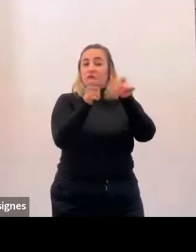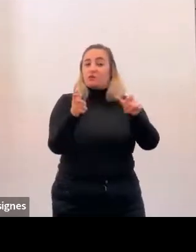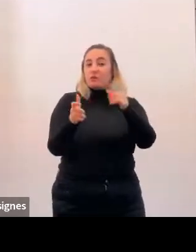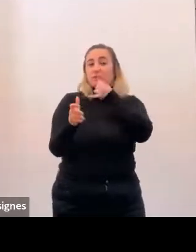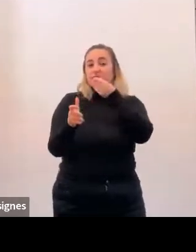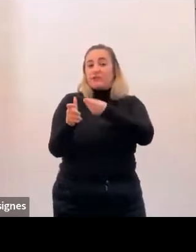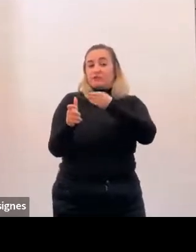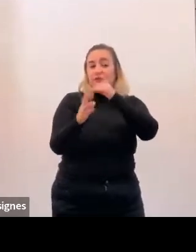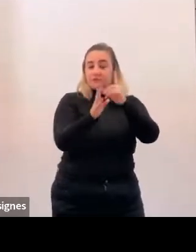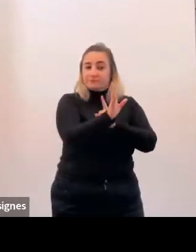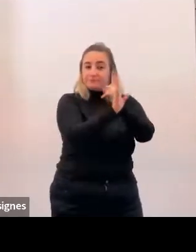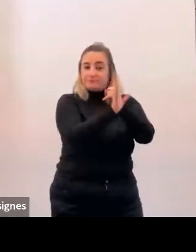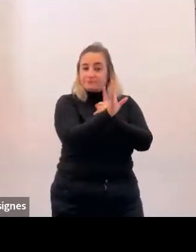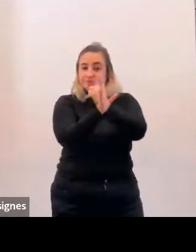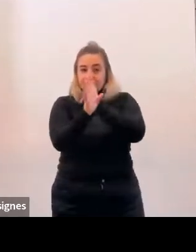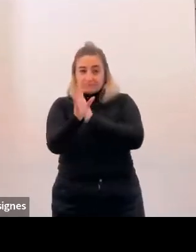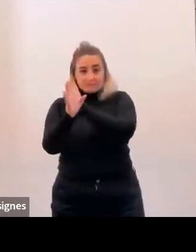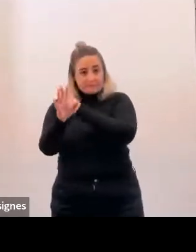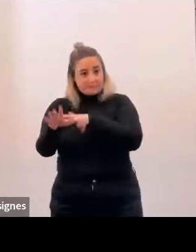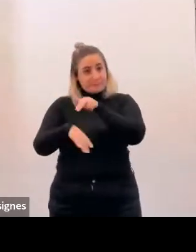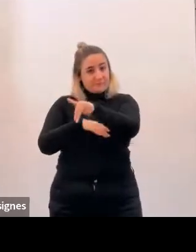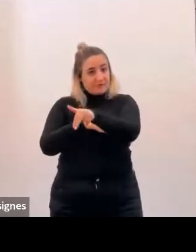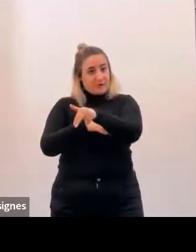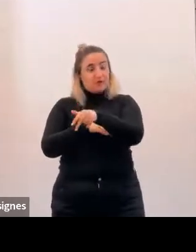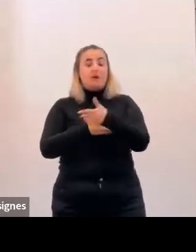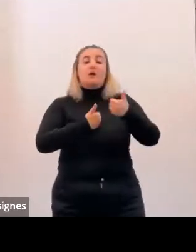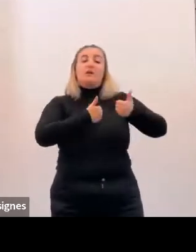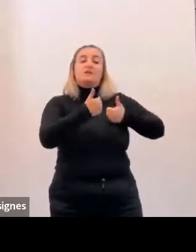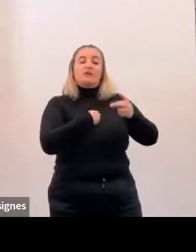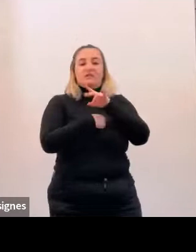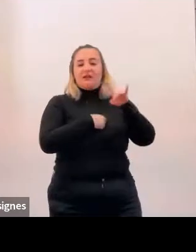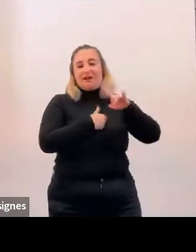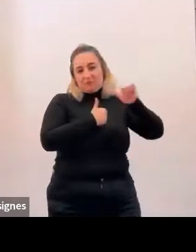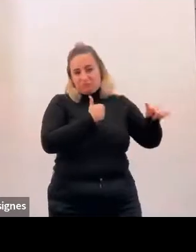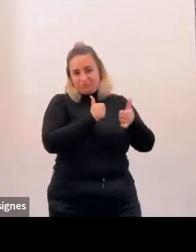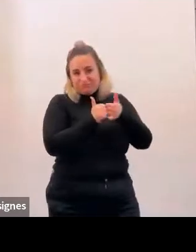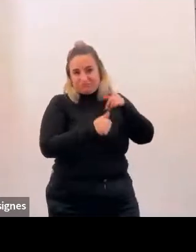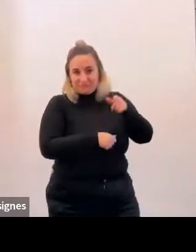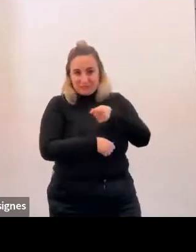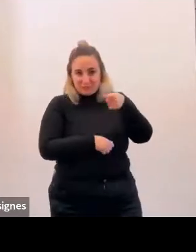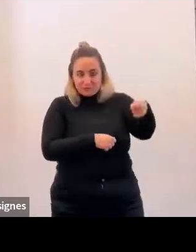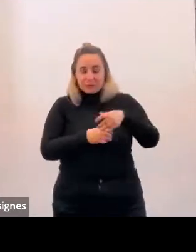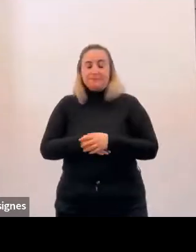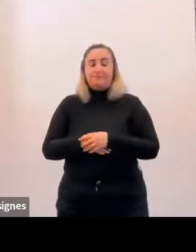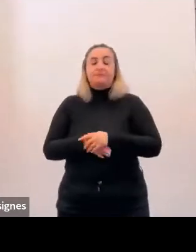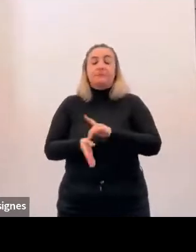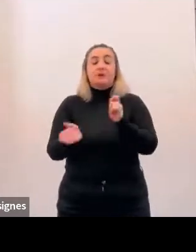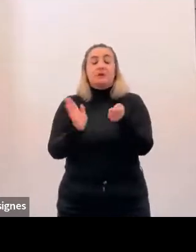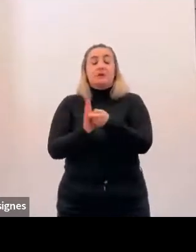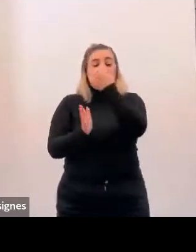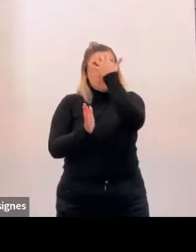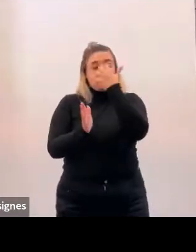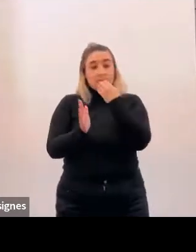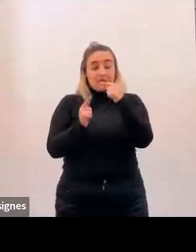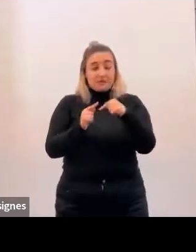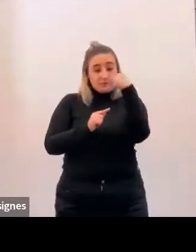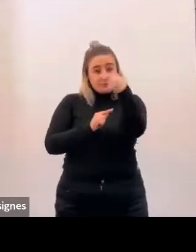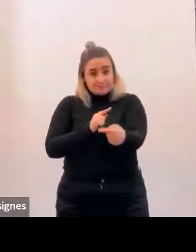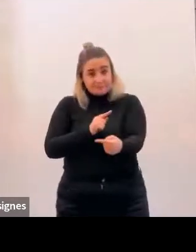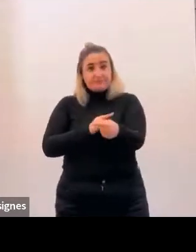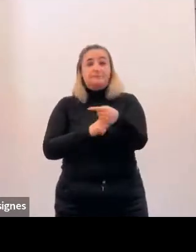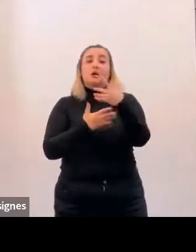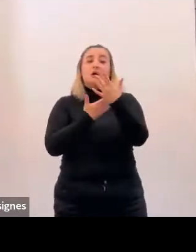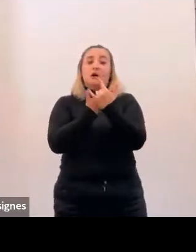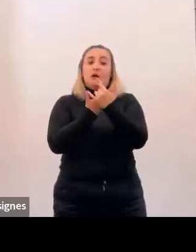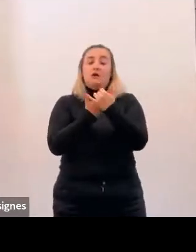petite enfance, avec l'appui des services RH. En mars, un courrier du président et de la